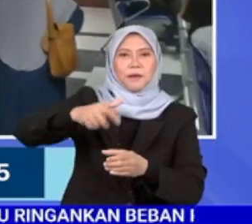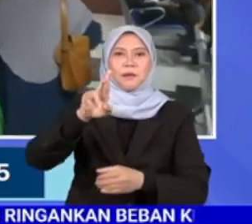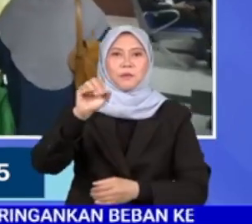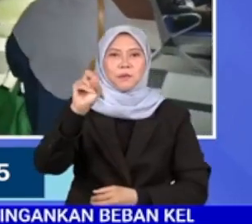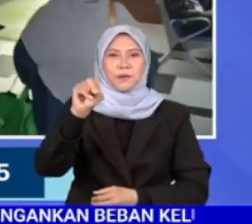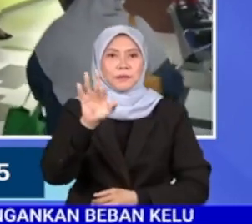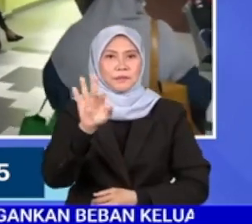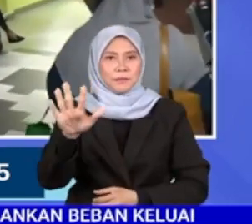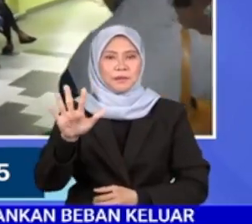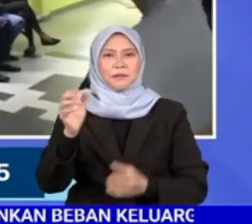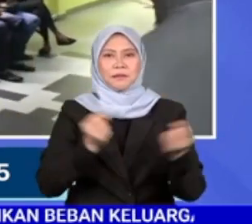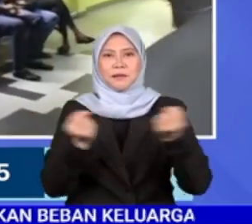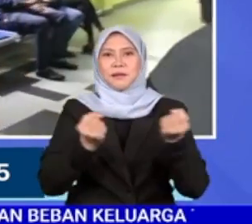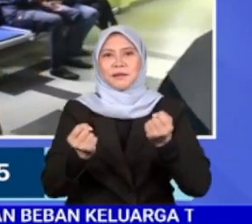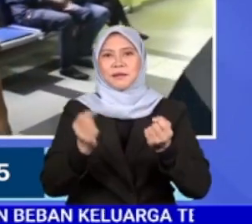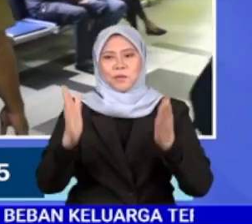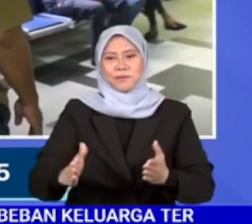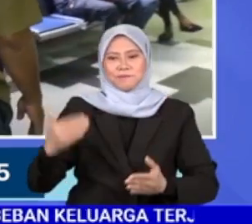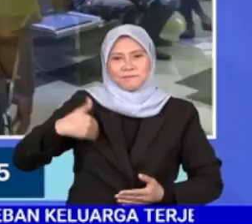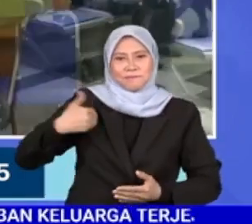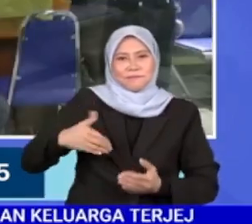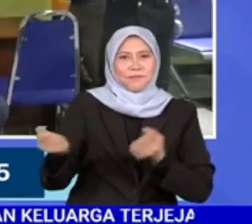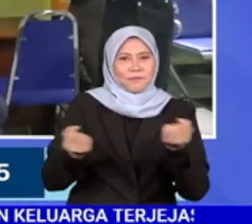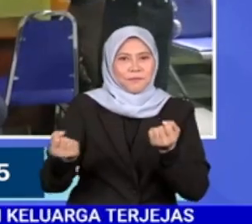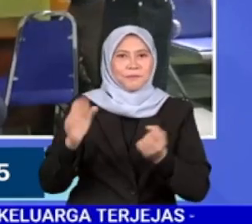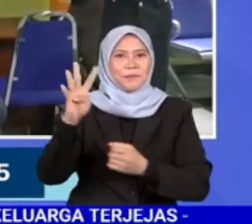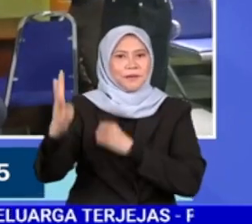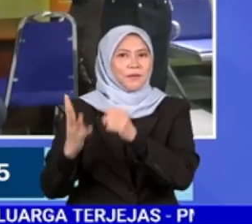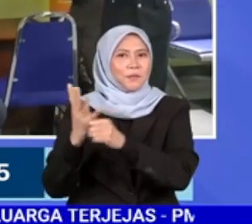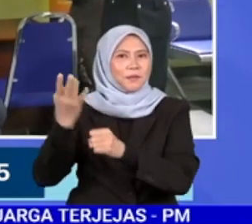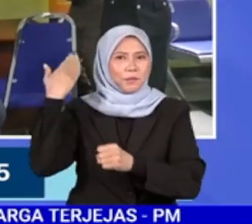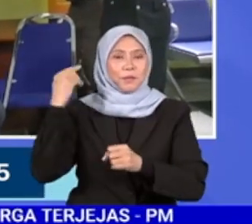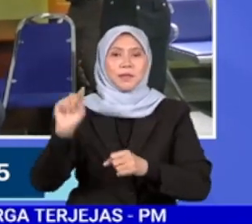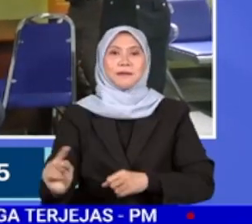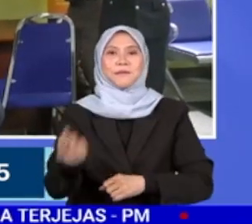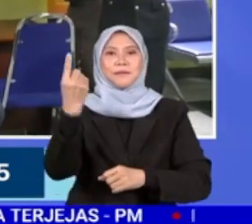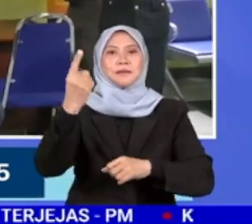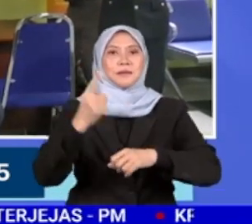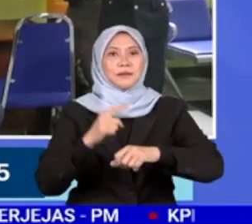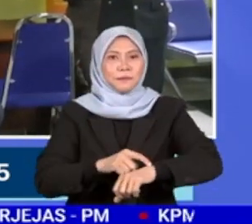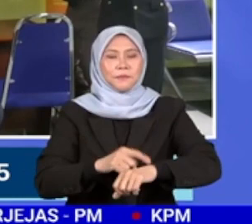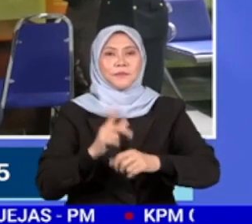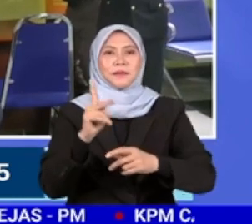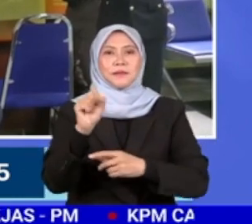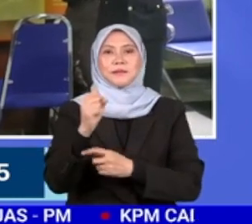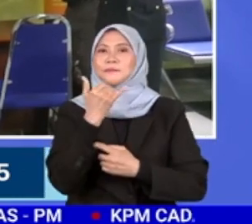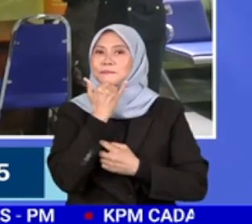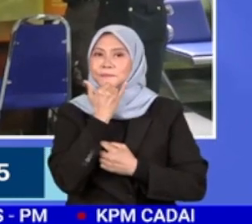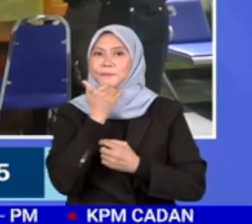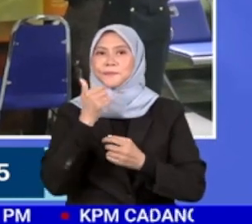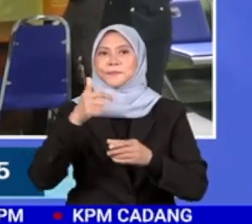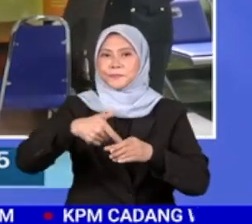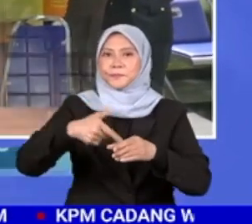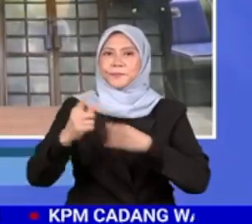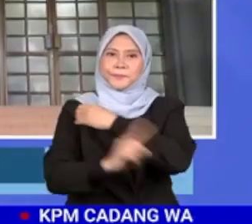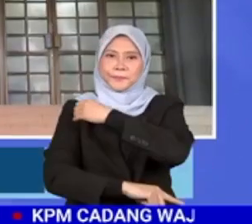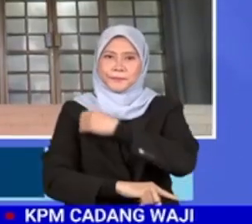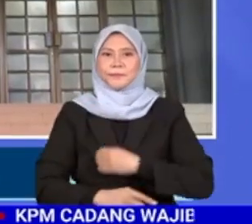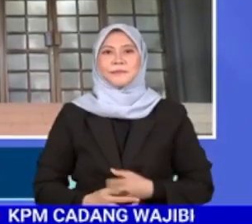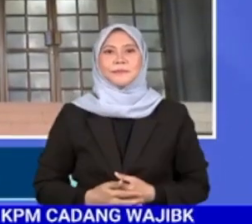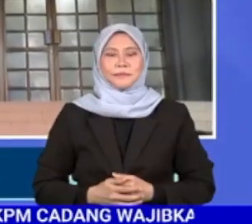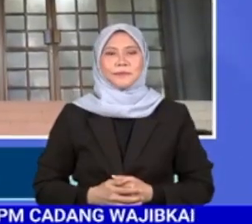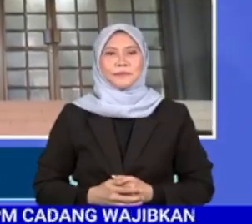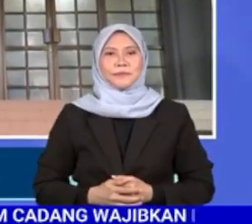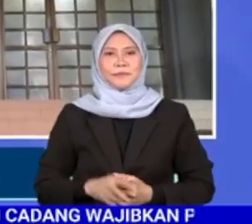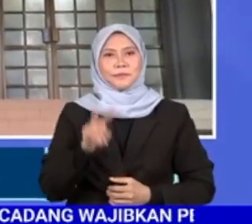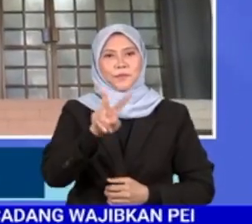95 kepada kenderaan penataran asing 4 tahun lalu. Ia kes pendakwaan pertama di negara ini berhubung kesalahan tersebut.